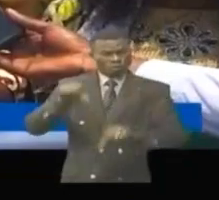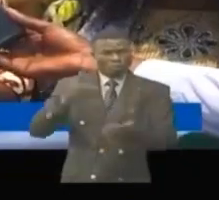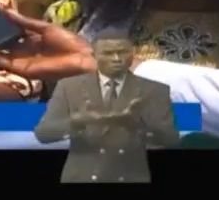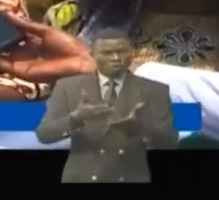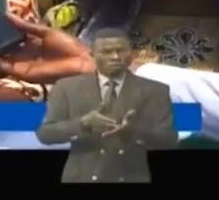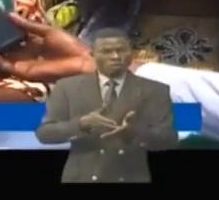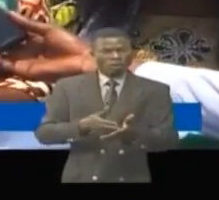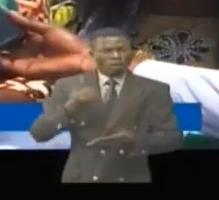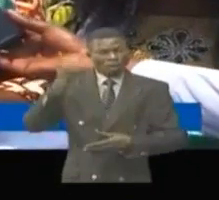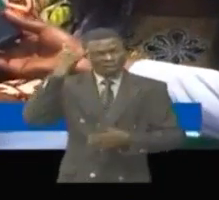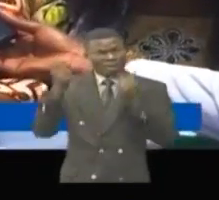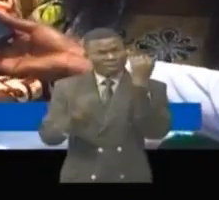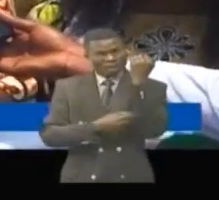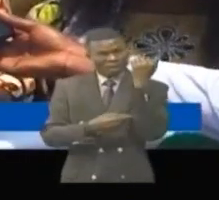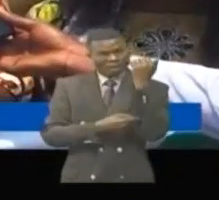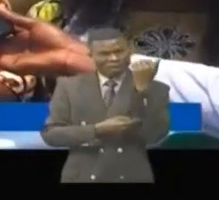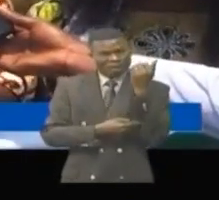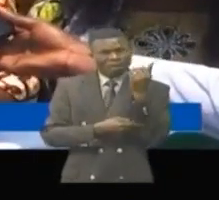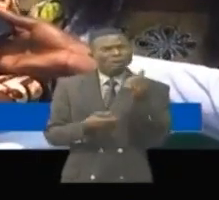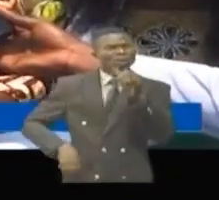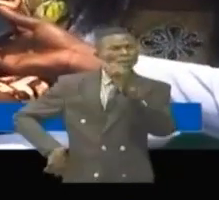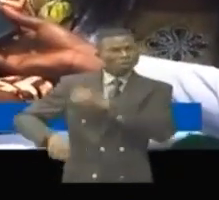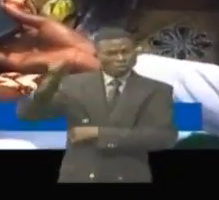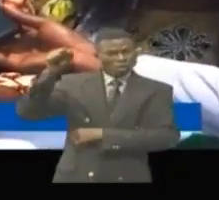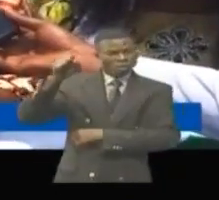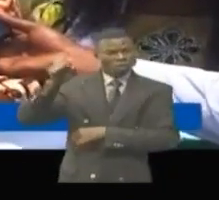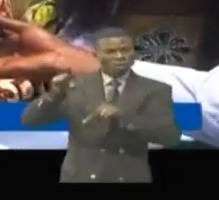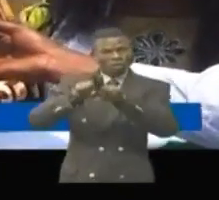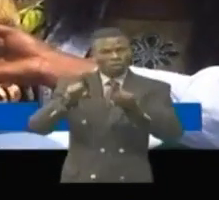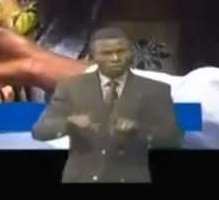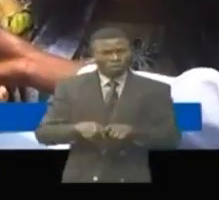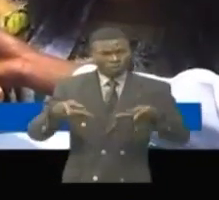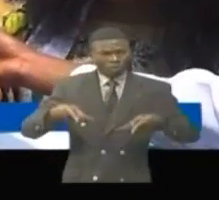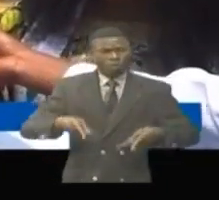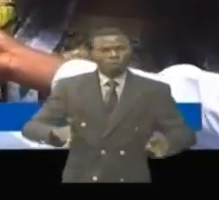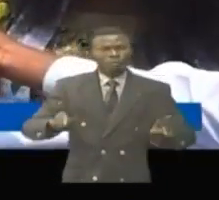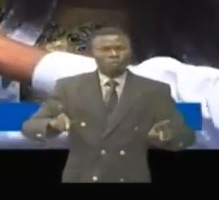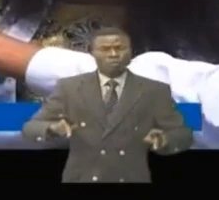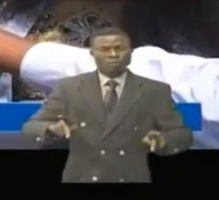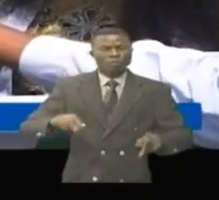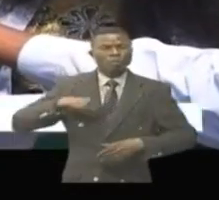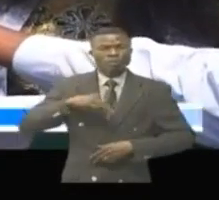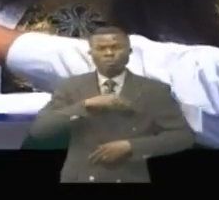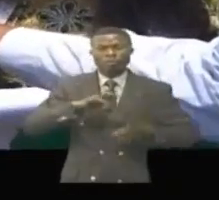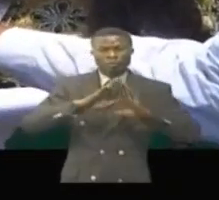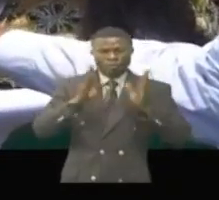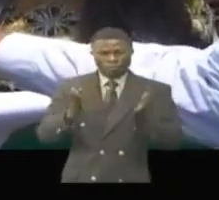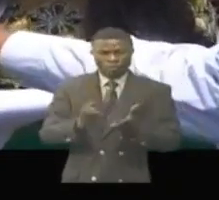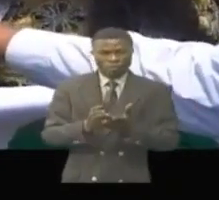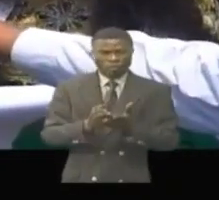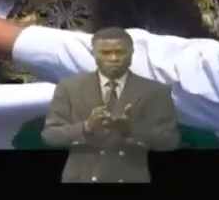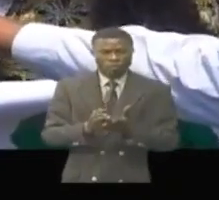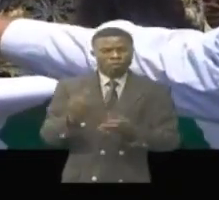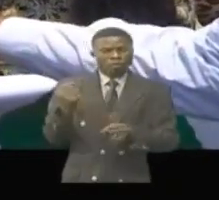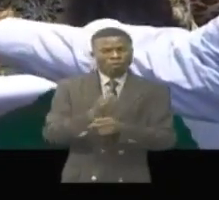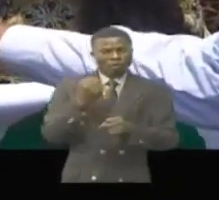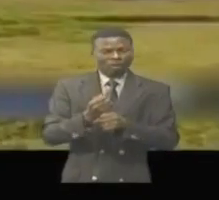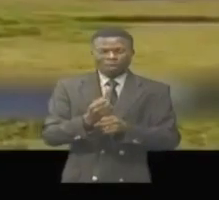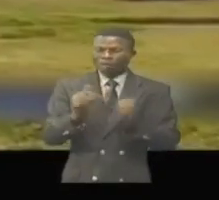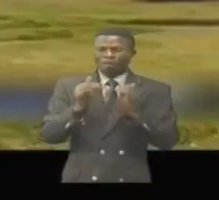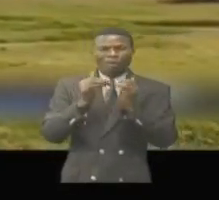tentatives répétées, de déguerpissement et ainsi permettre à notre membre de jouir paisiblement de sa